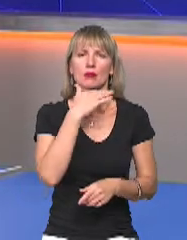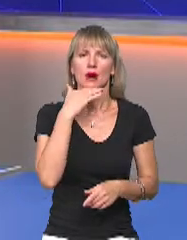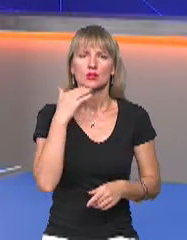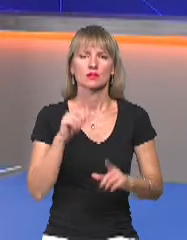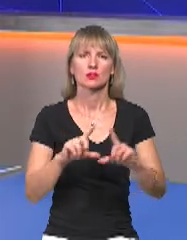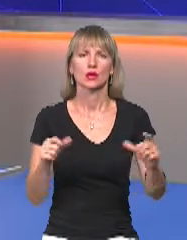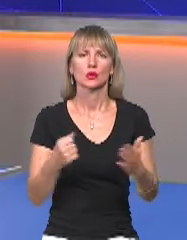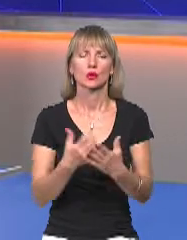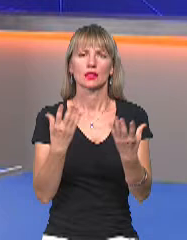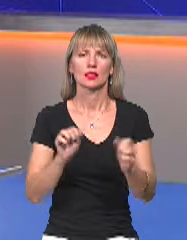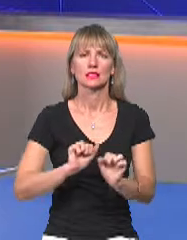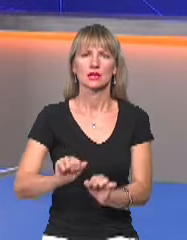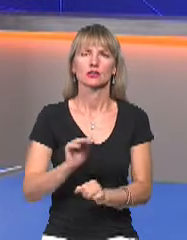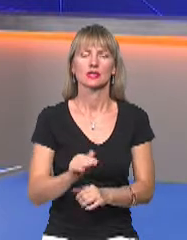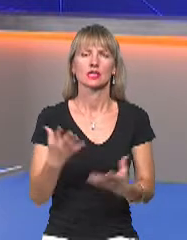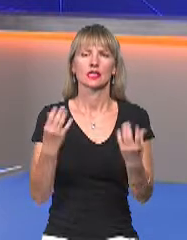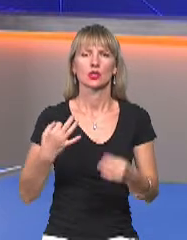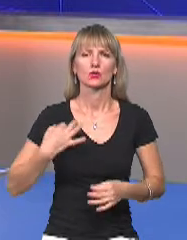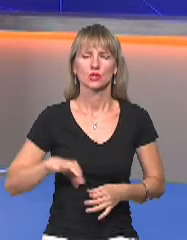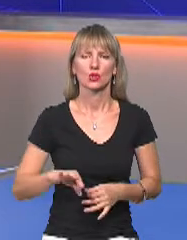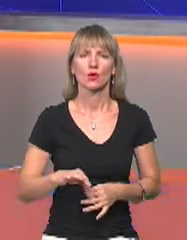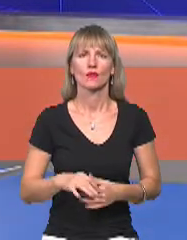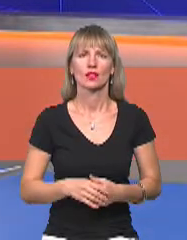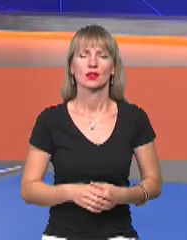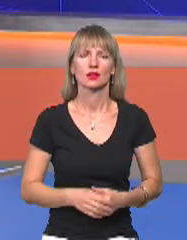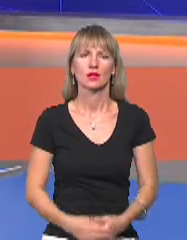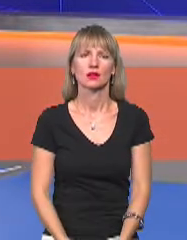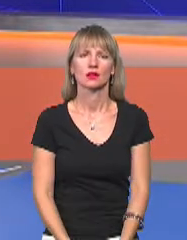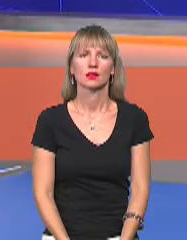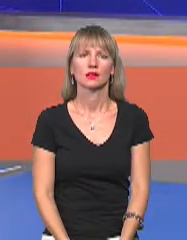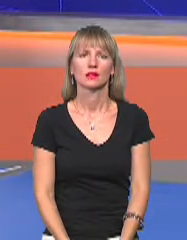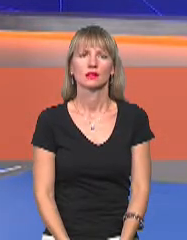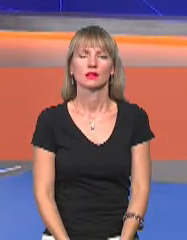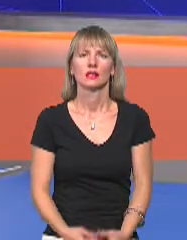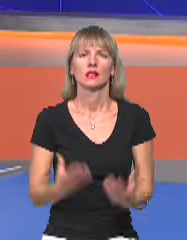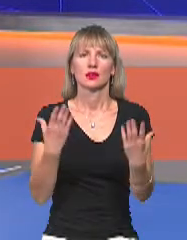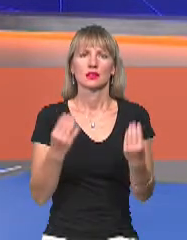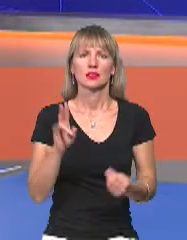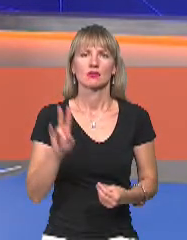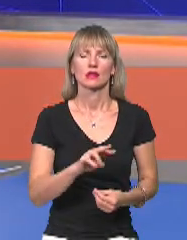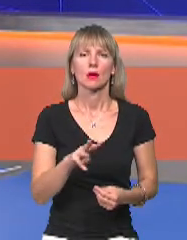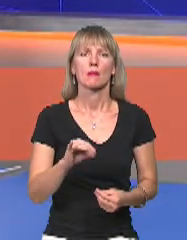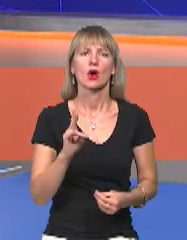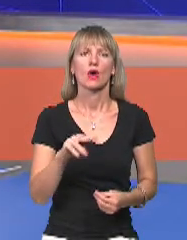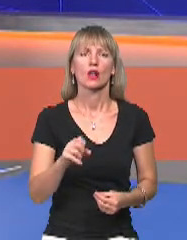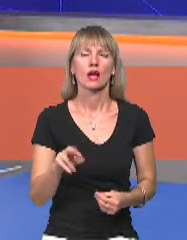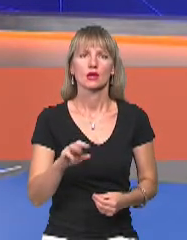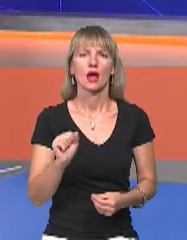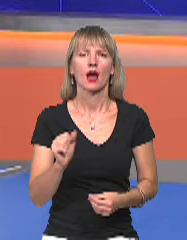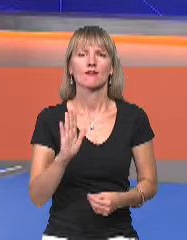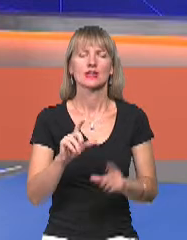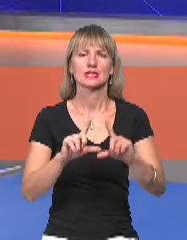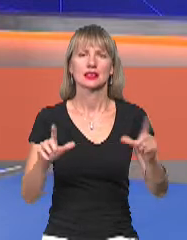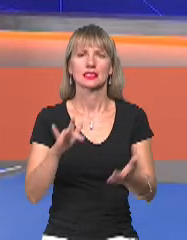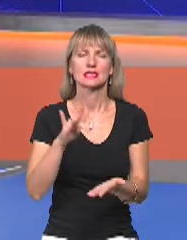заходи до Дня захисту дітей, День усиновлення, а День Святого Миколая, а в закладах,